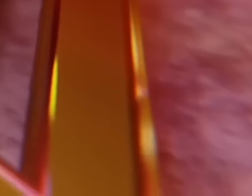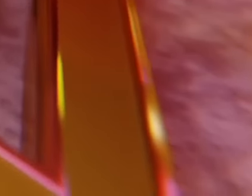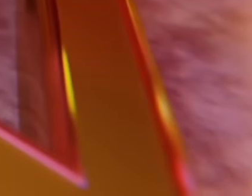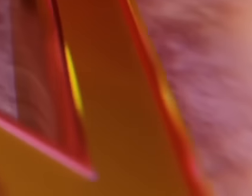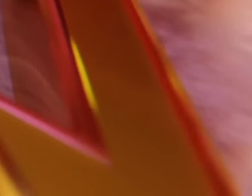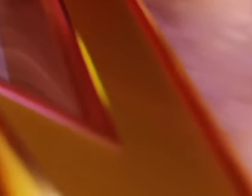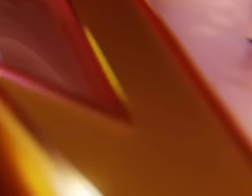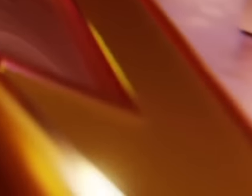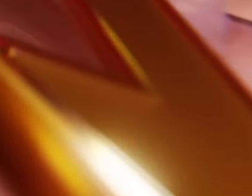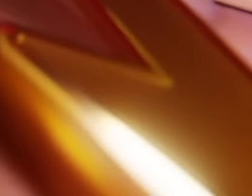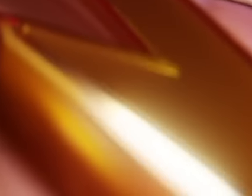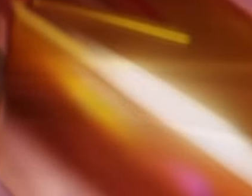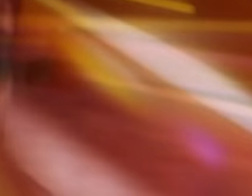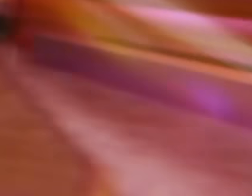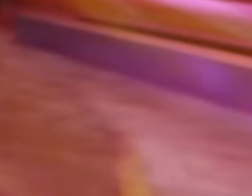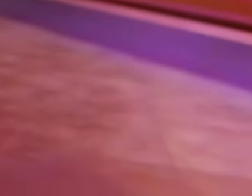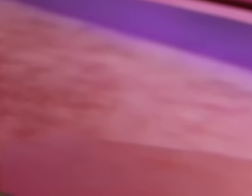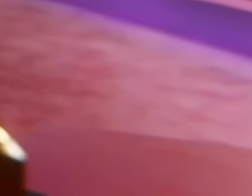ya